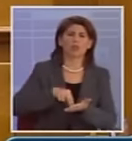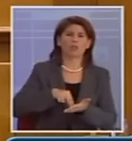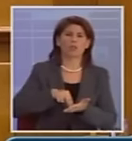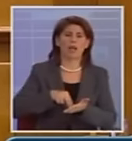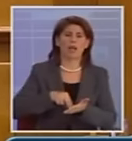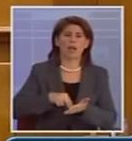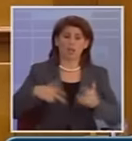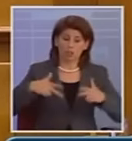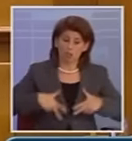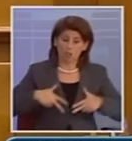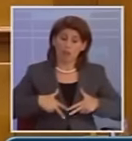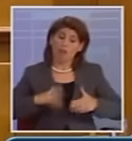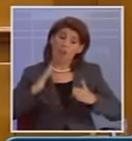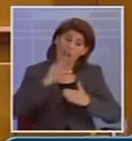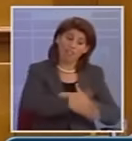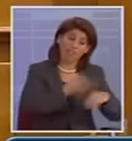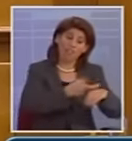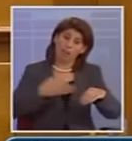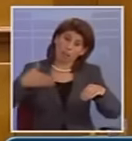στα βράχια, αυτό να θυμάστε.